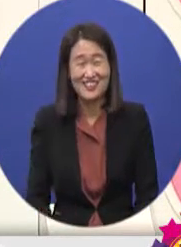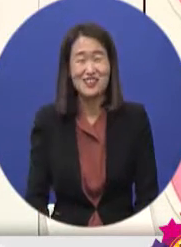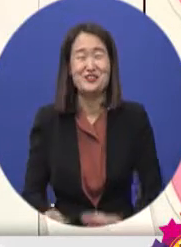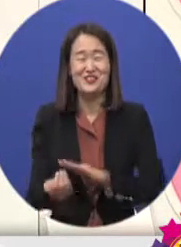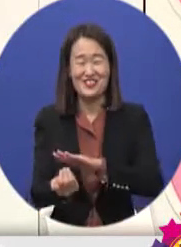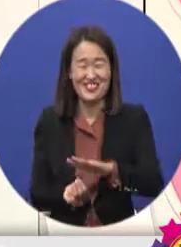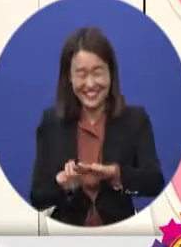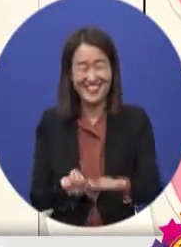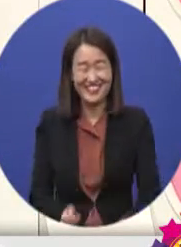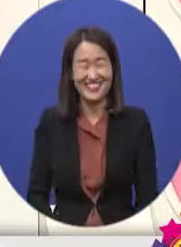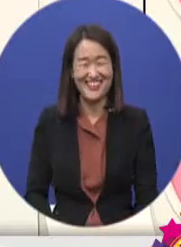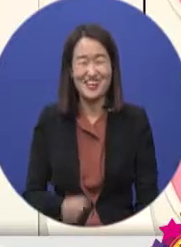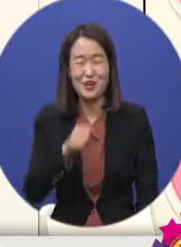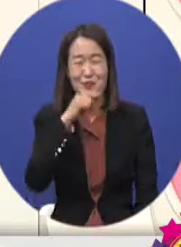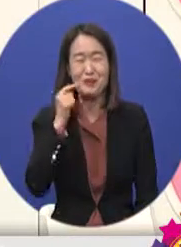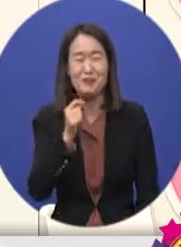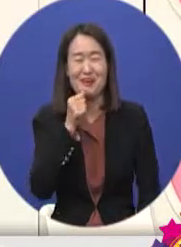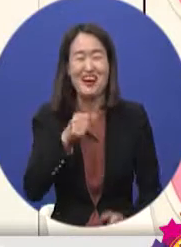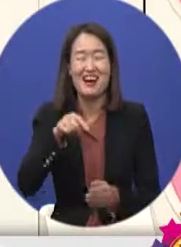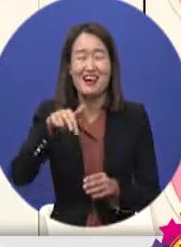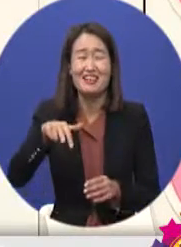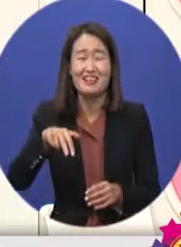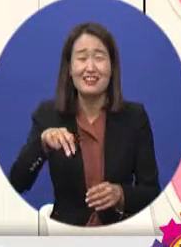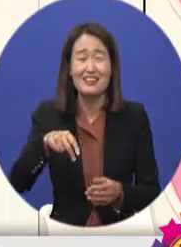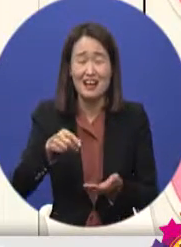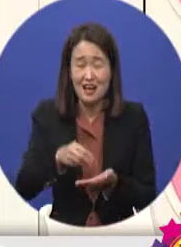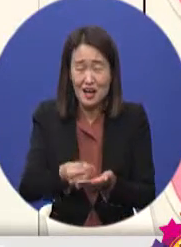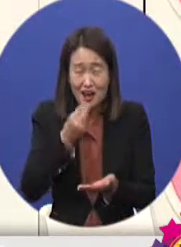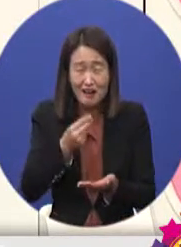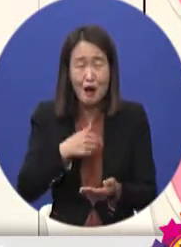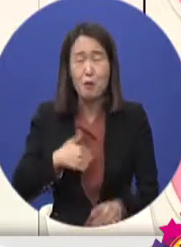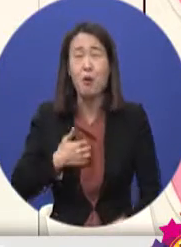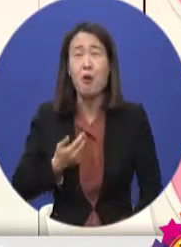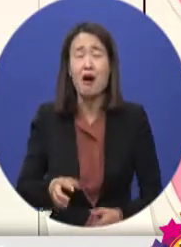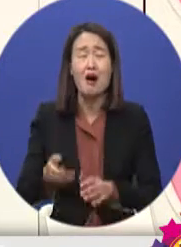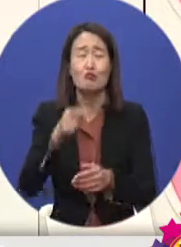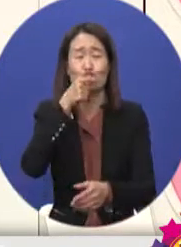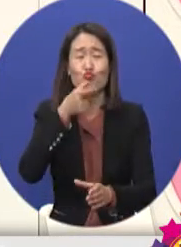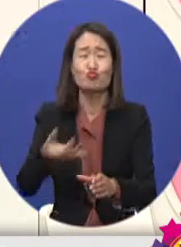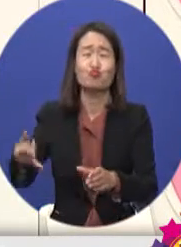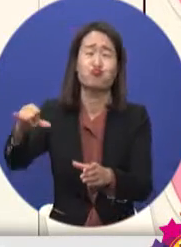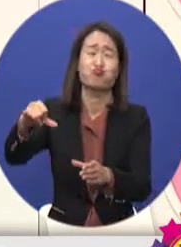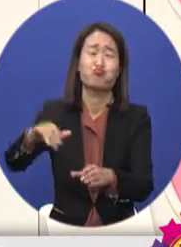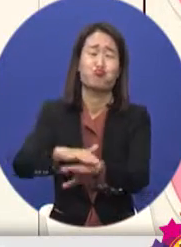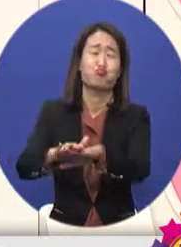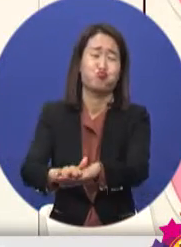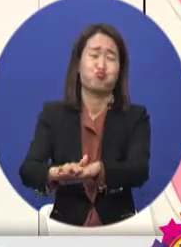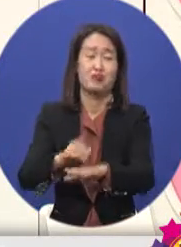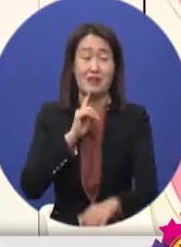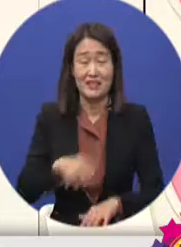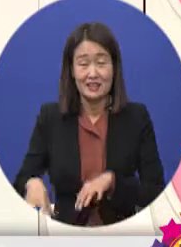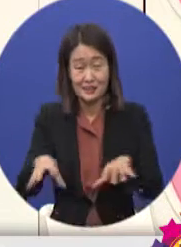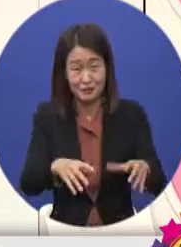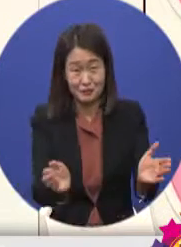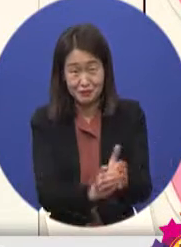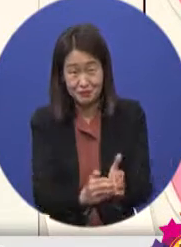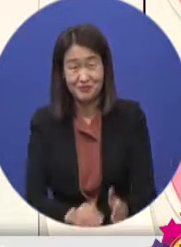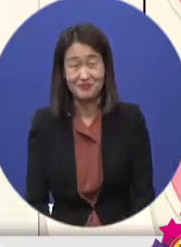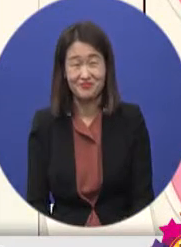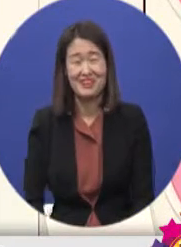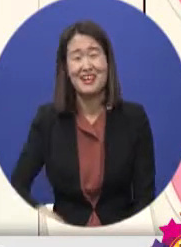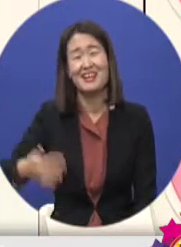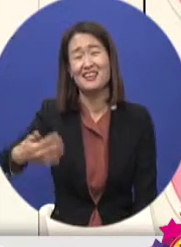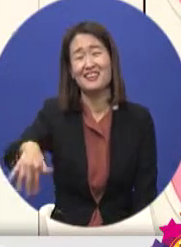팥죽 써먹을 뻔했네. 저 모르고. 예. 담궈놓고 왔어요. 아, 그렇구나. 김장은 하셨어요? 아직